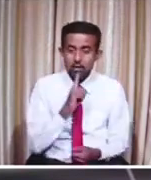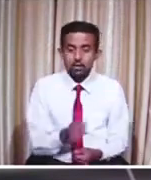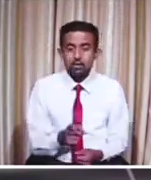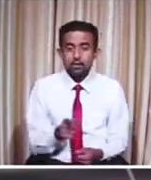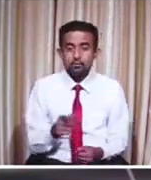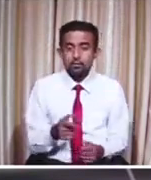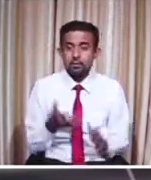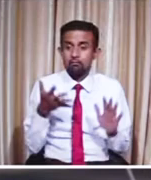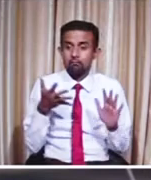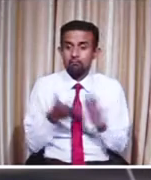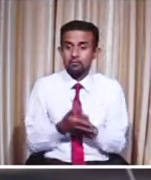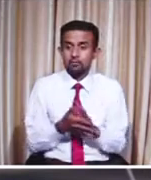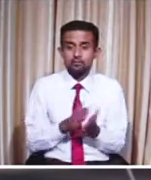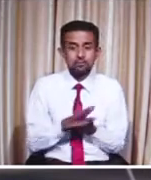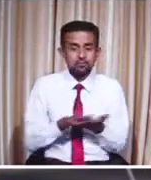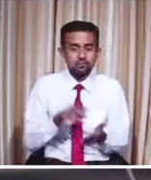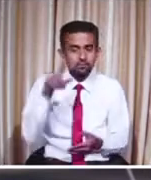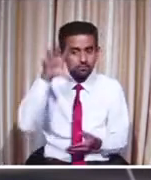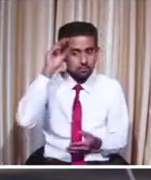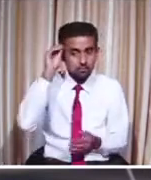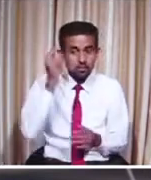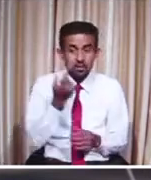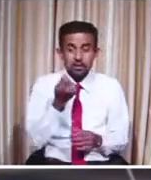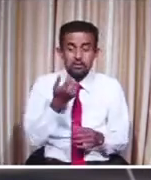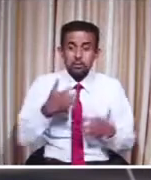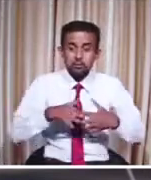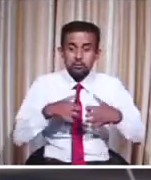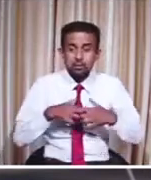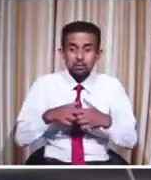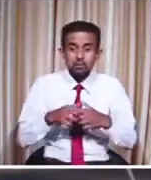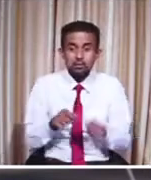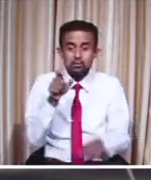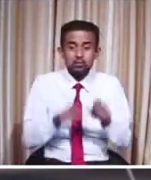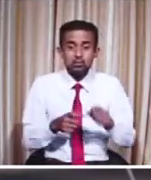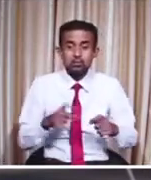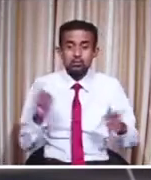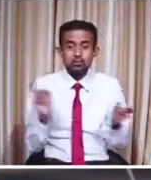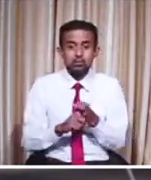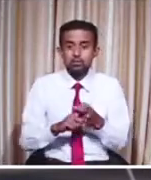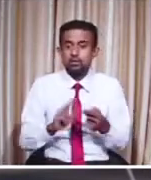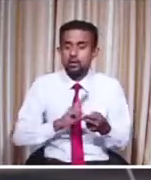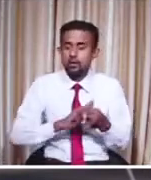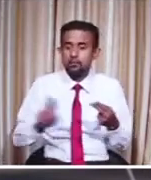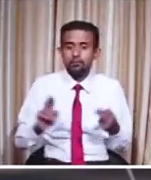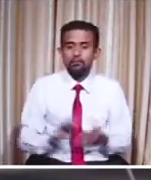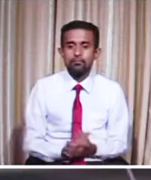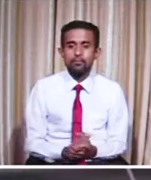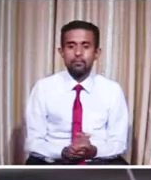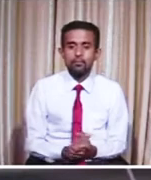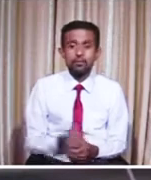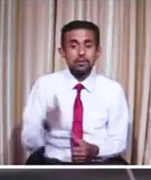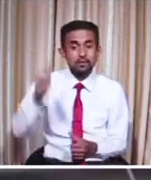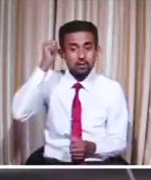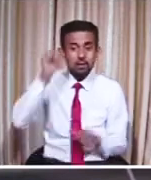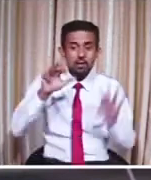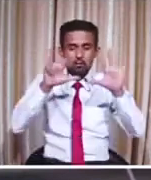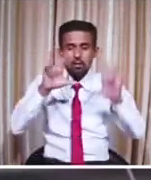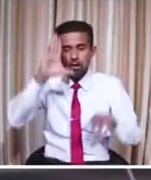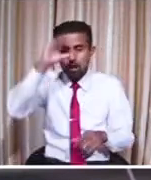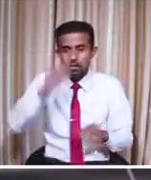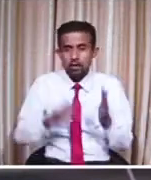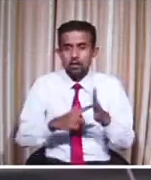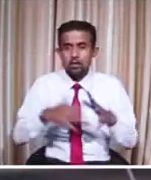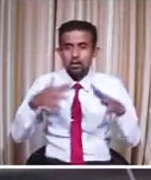menna me anatura dakinna me aarthika aapadawa manava aapadawa bawada perlanna ida denna pa ida 9 wenida raathriya